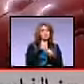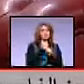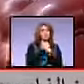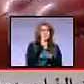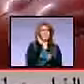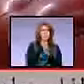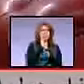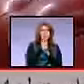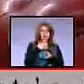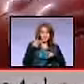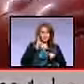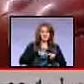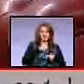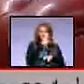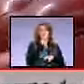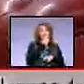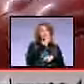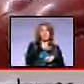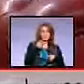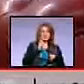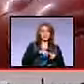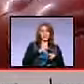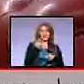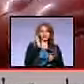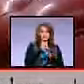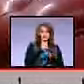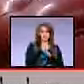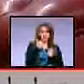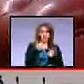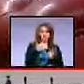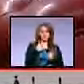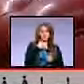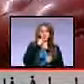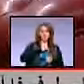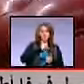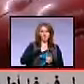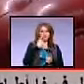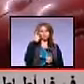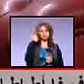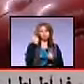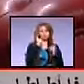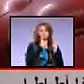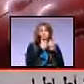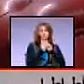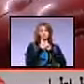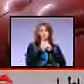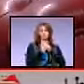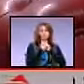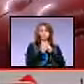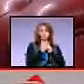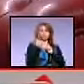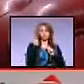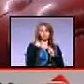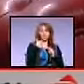ان عايز اعيدها، ولقيت ان عايز اتكلم. ابتدى بقى يبقى عندي صراع، ما هو الوقوف ورا الكاميرا